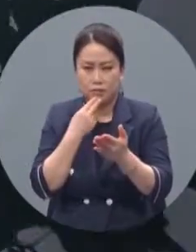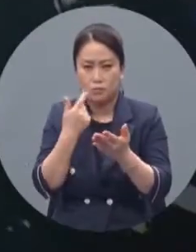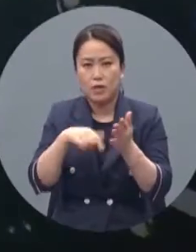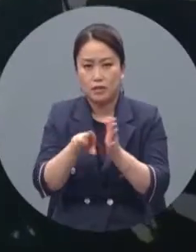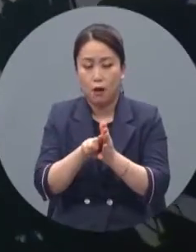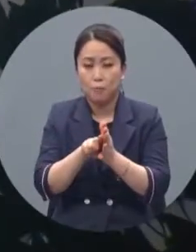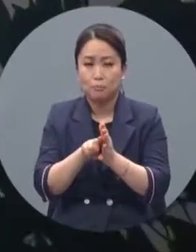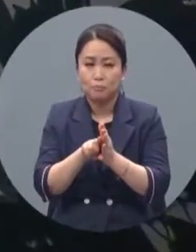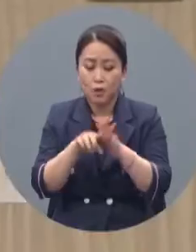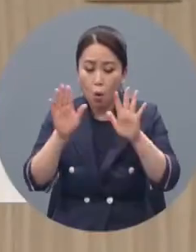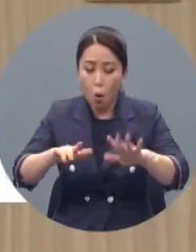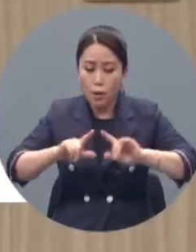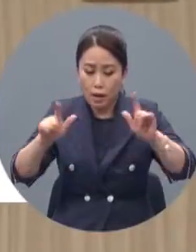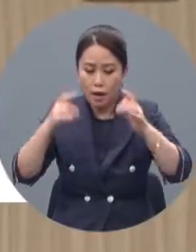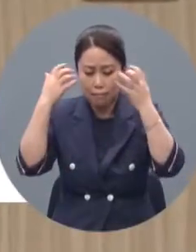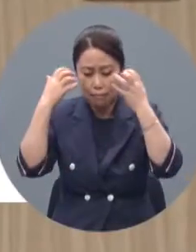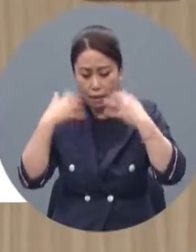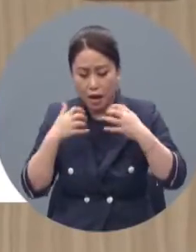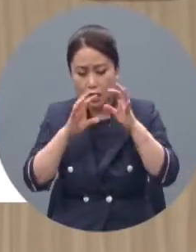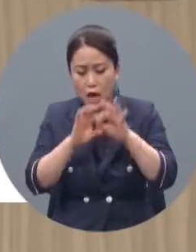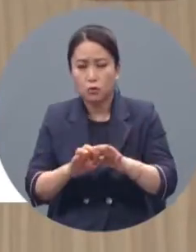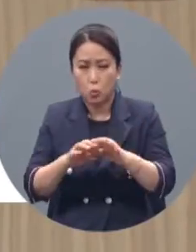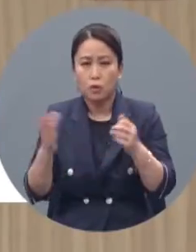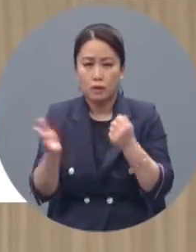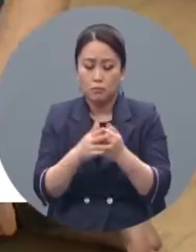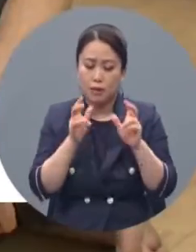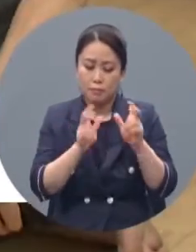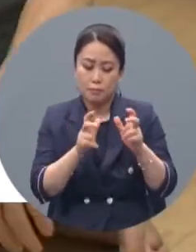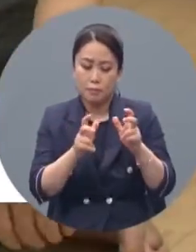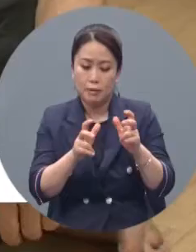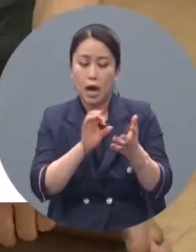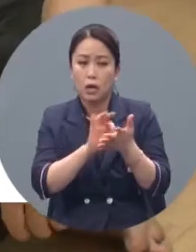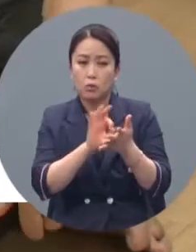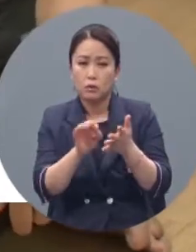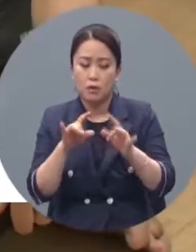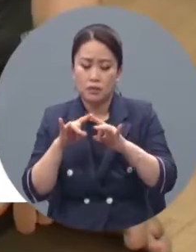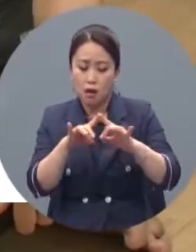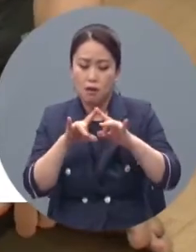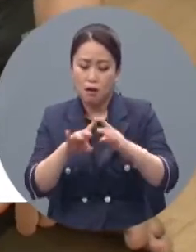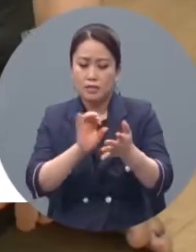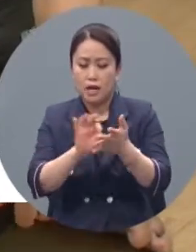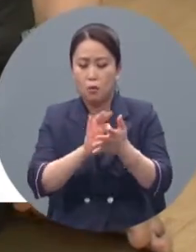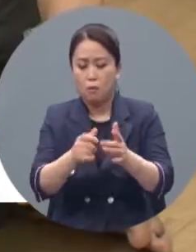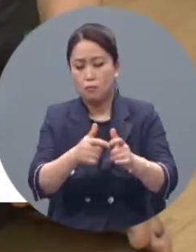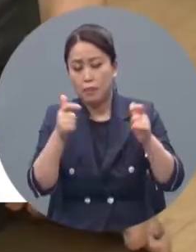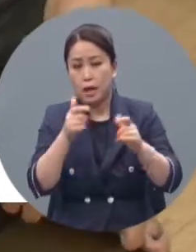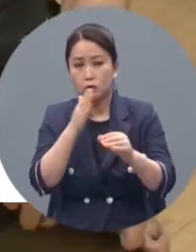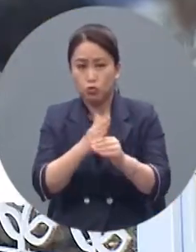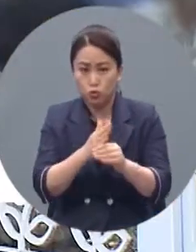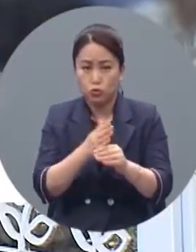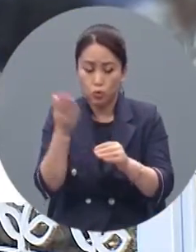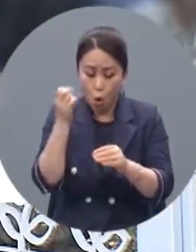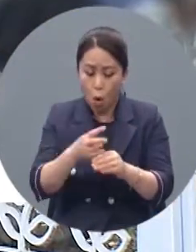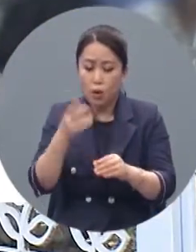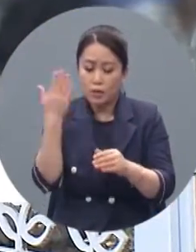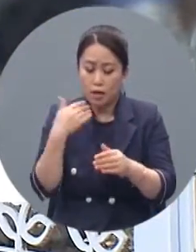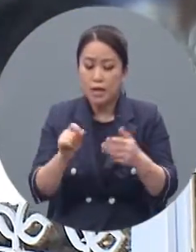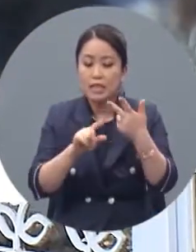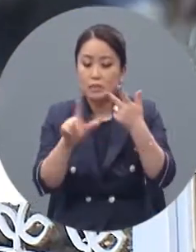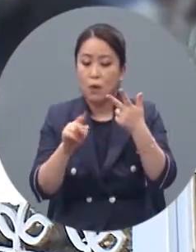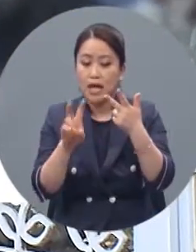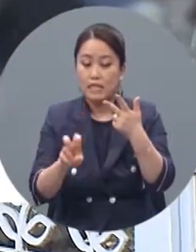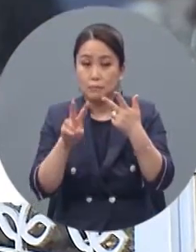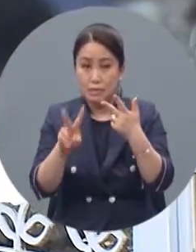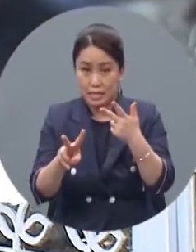폭염이 지속되면서 냉방으로 인한 전력 수요가 급증하고 있습니다. 절기상 대서인 지난 22일 기록한 올해 최대